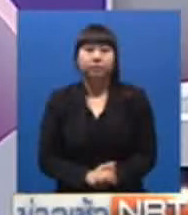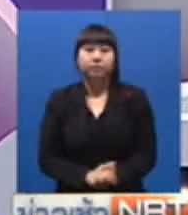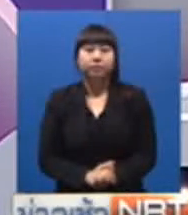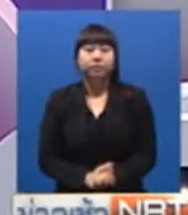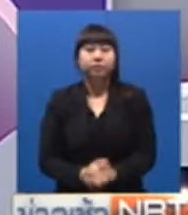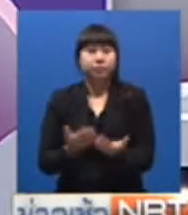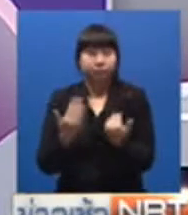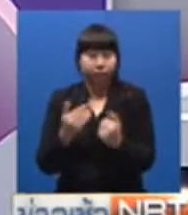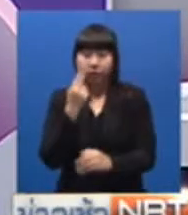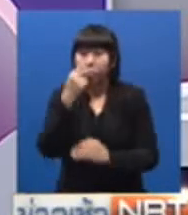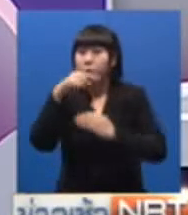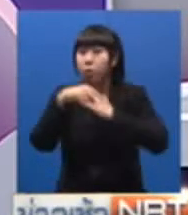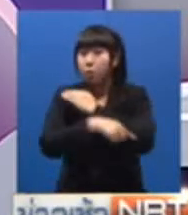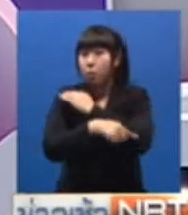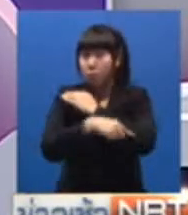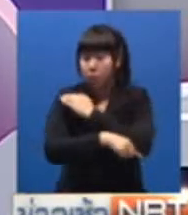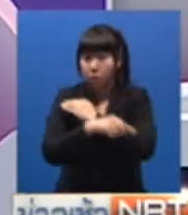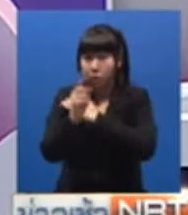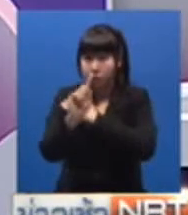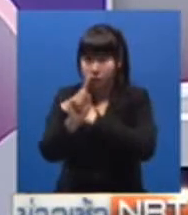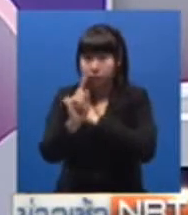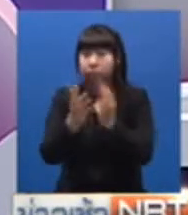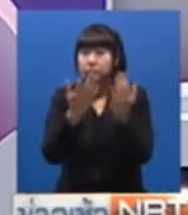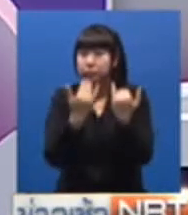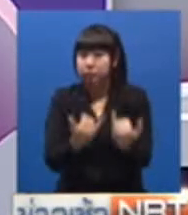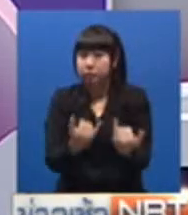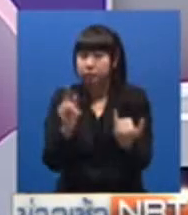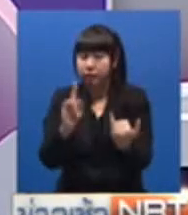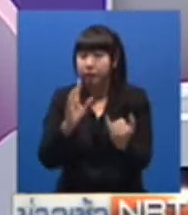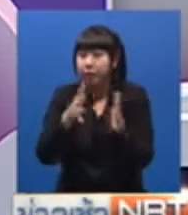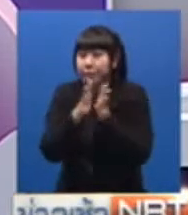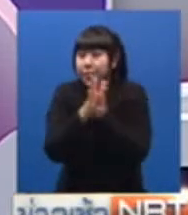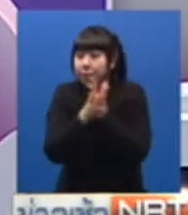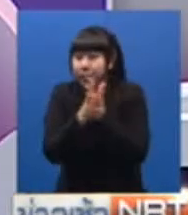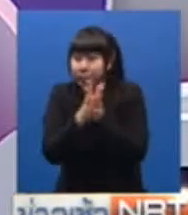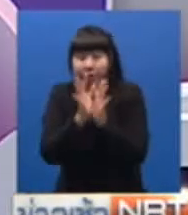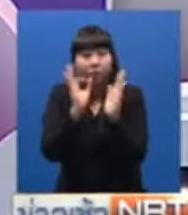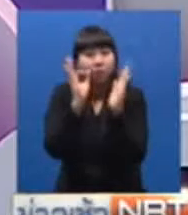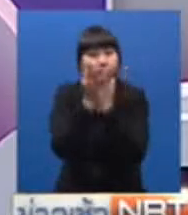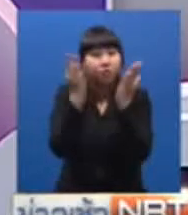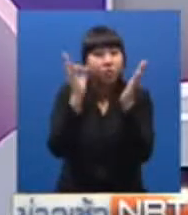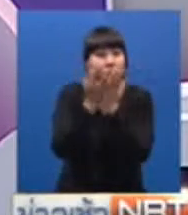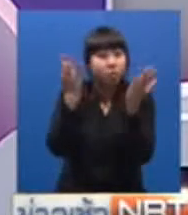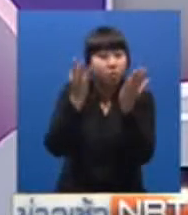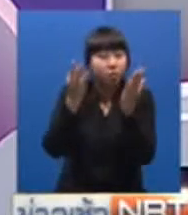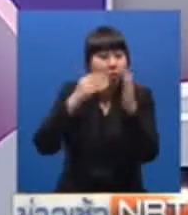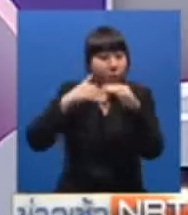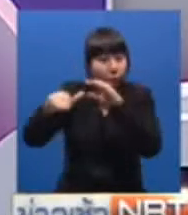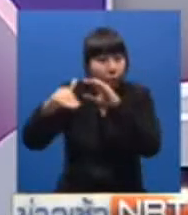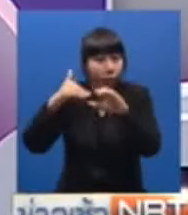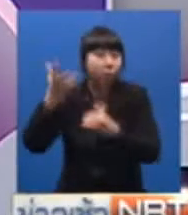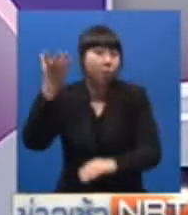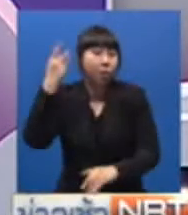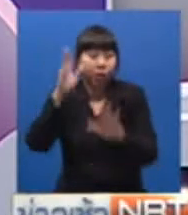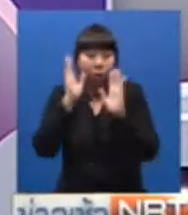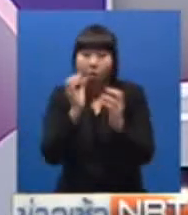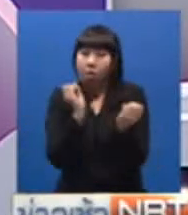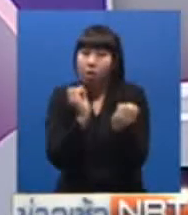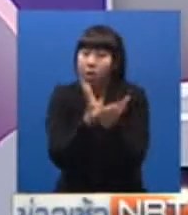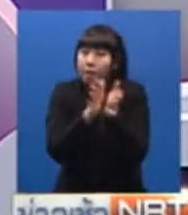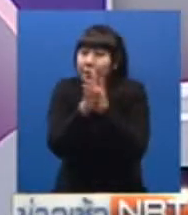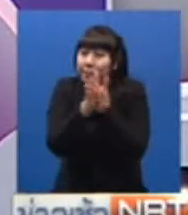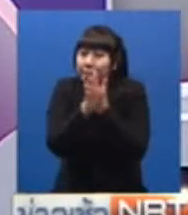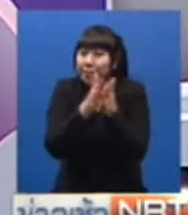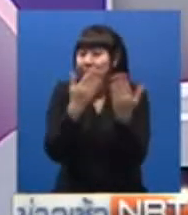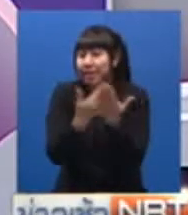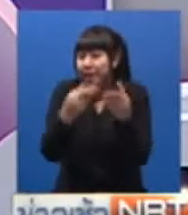ดูเหตุฉ้อโกงที่เกิดขึ้นนะคะครั้งนี้เกิดจากการเล่นแชร์ผ่านทาง Facebookค่ะเมื่อวานนี้ผู้เสียหายจากการเล่นแชร์ผ่านทางfacebook